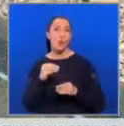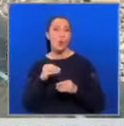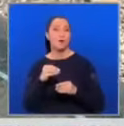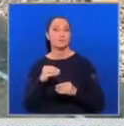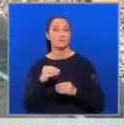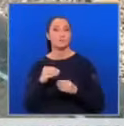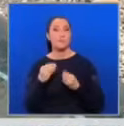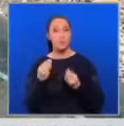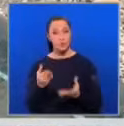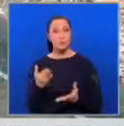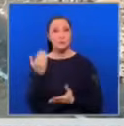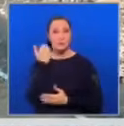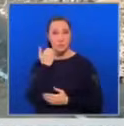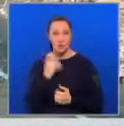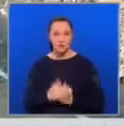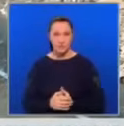в